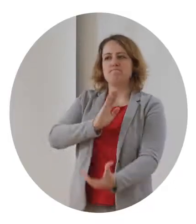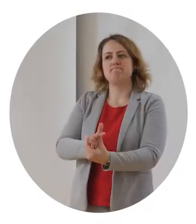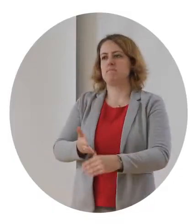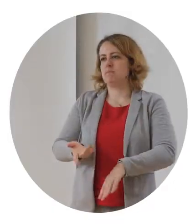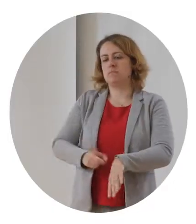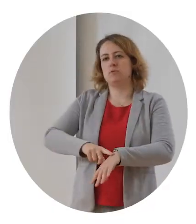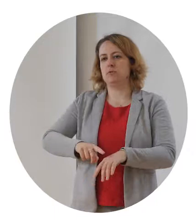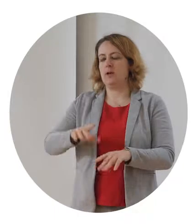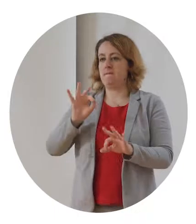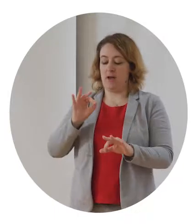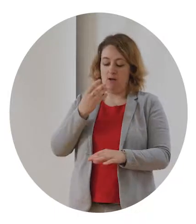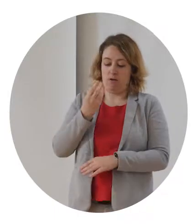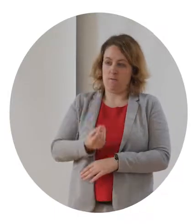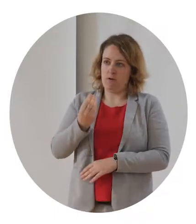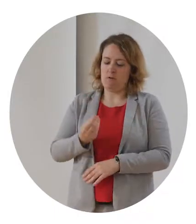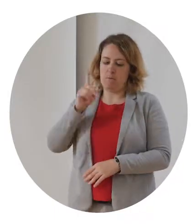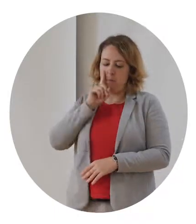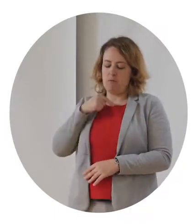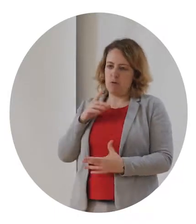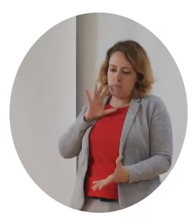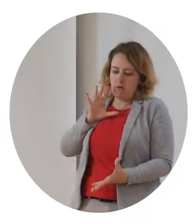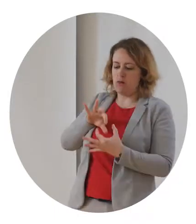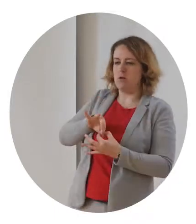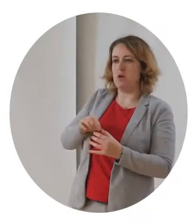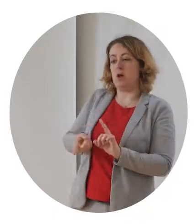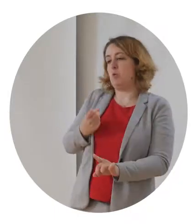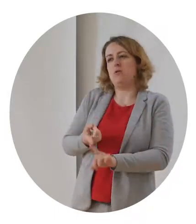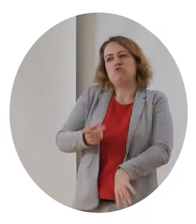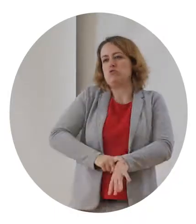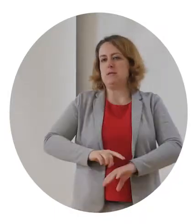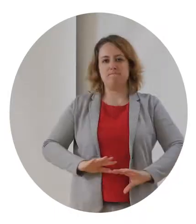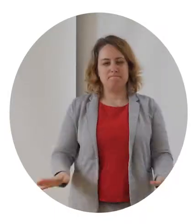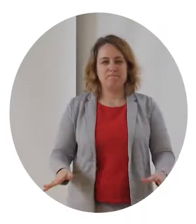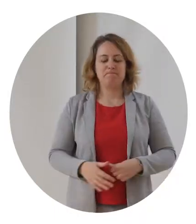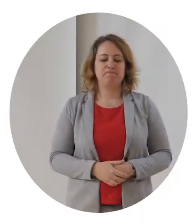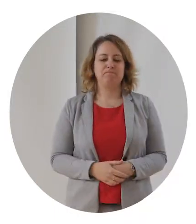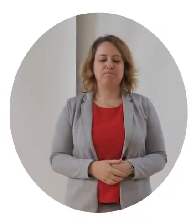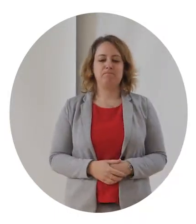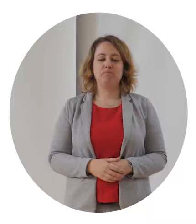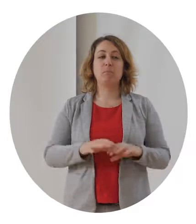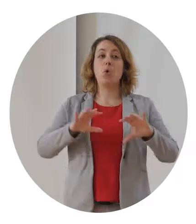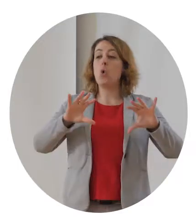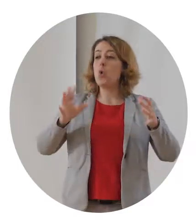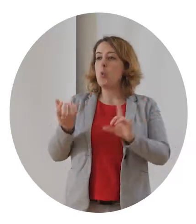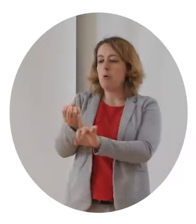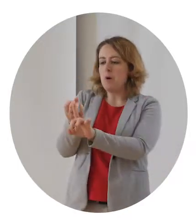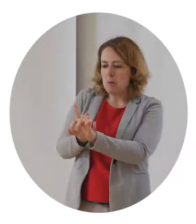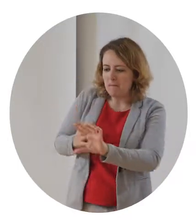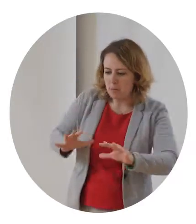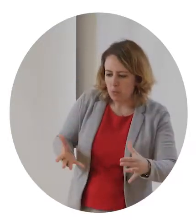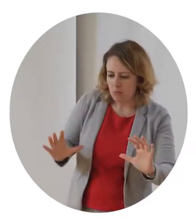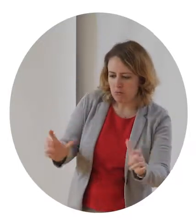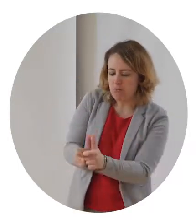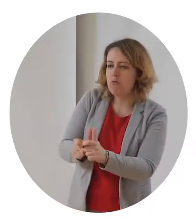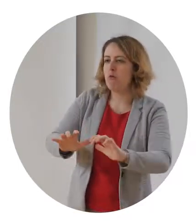les premiers liens mère-enfant. Voilà. Donc, les signes d'alerte, on n'a pas écrit grand-chose,